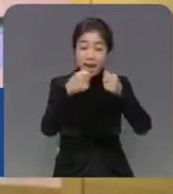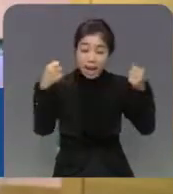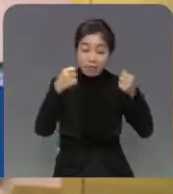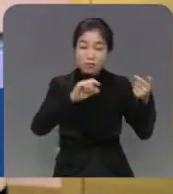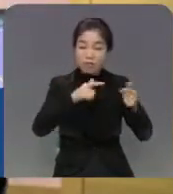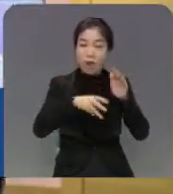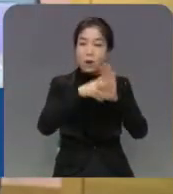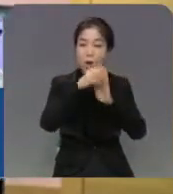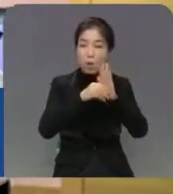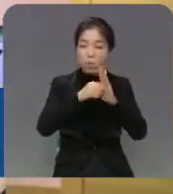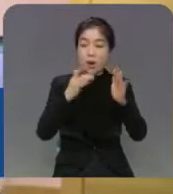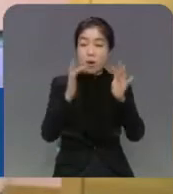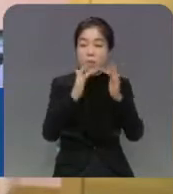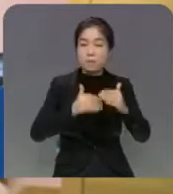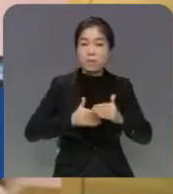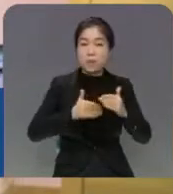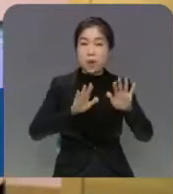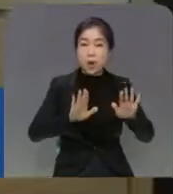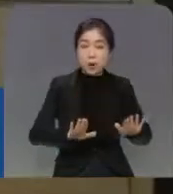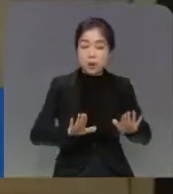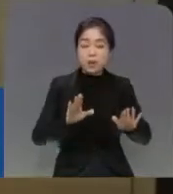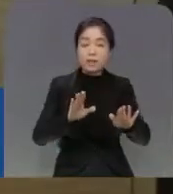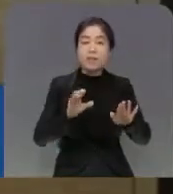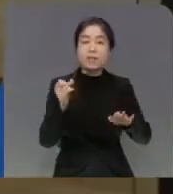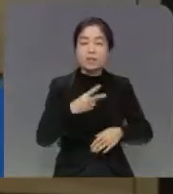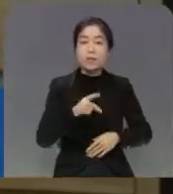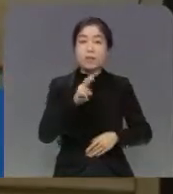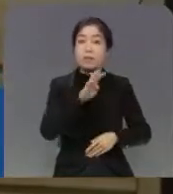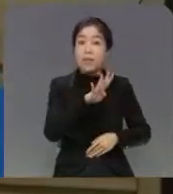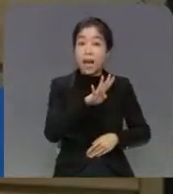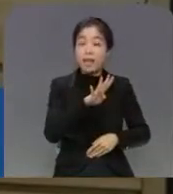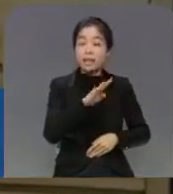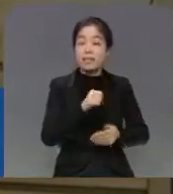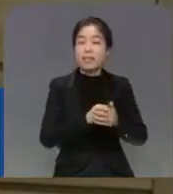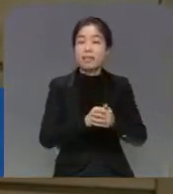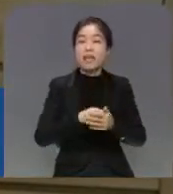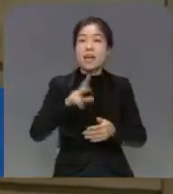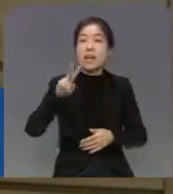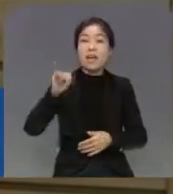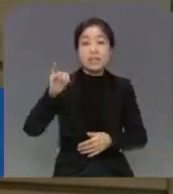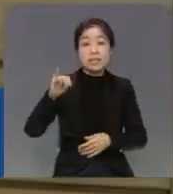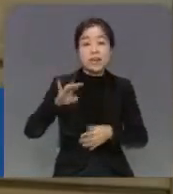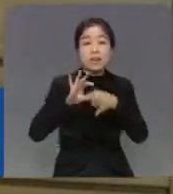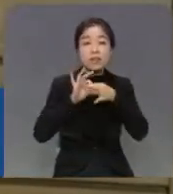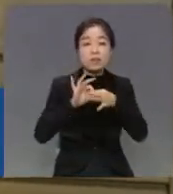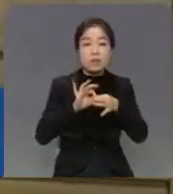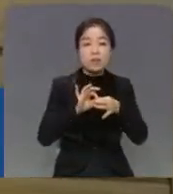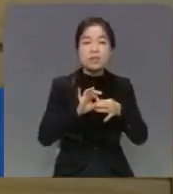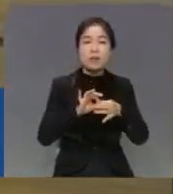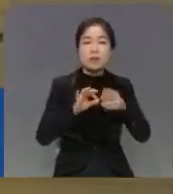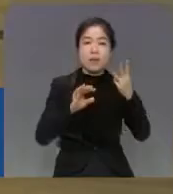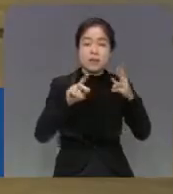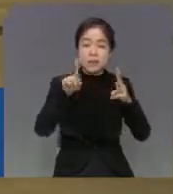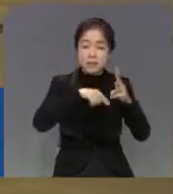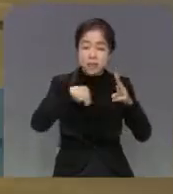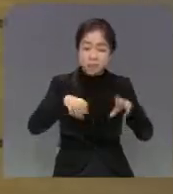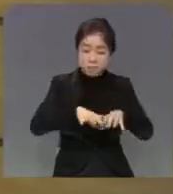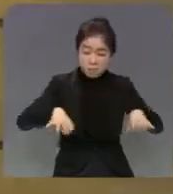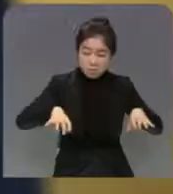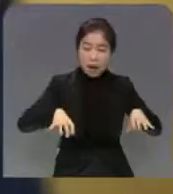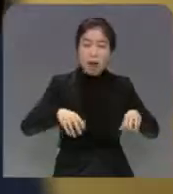진행합니다. 오늘과 오는 24일 두 차례 인스타그램을 통해 3인용 소파와 거실장, 베개 등이 경매에